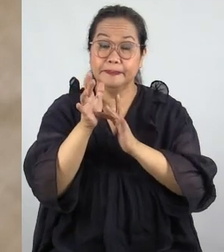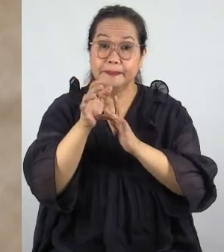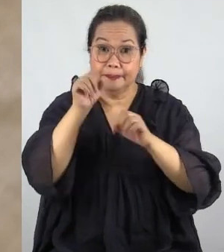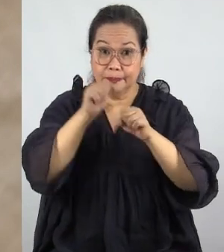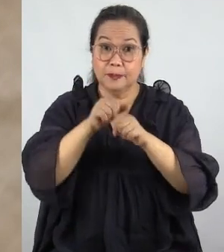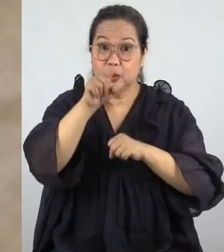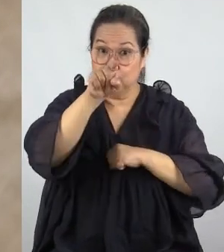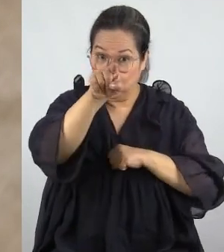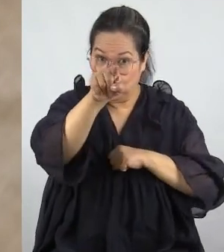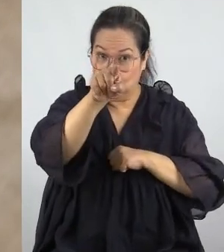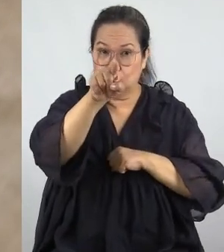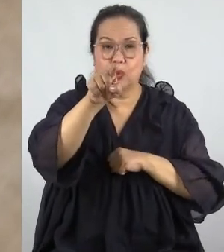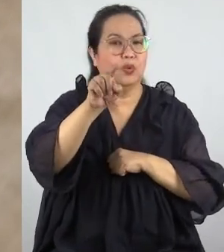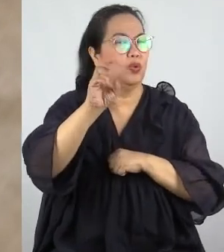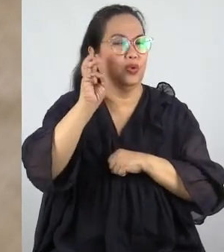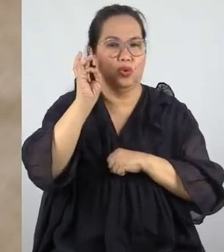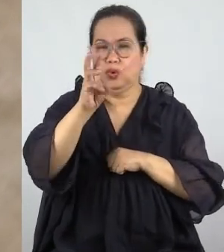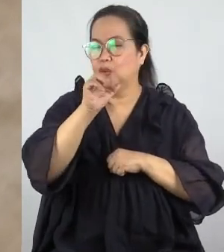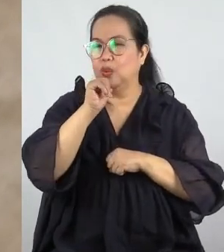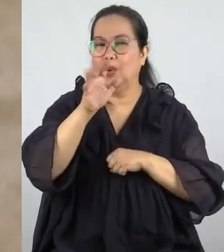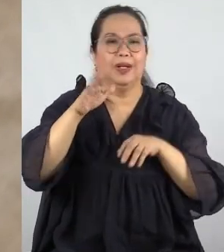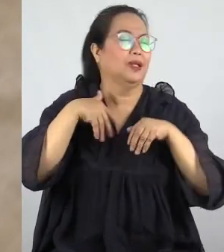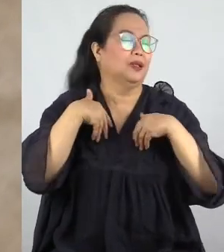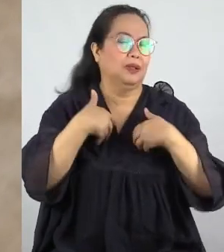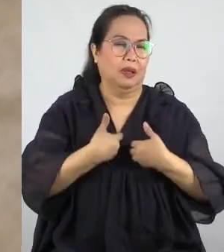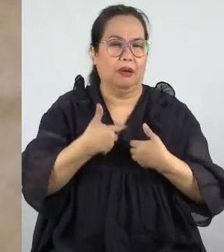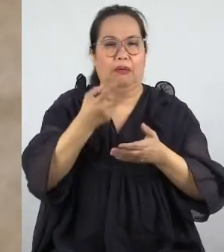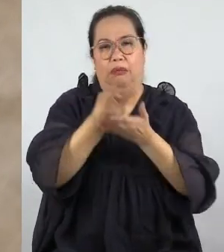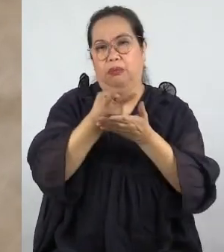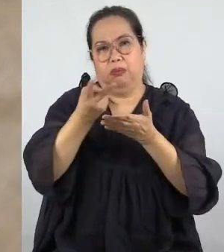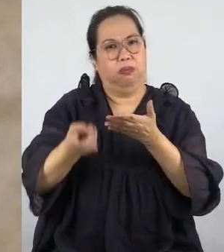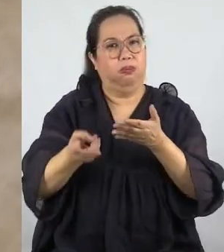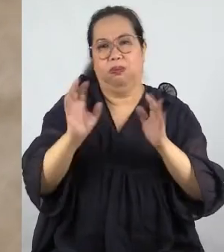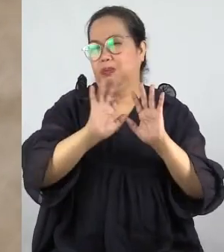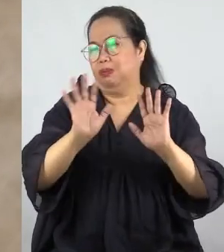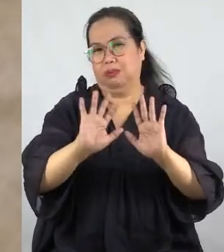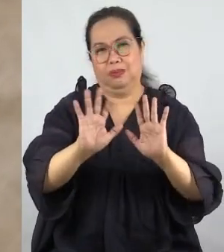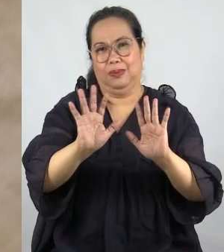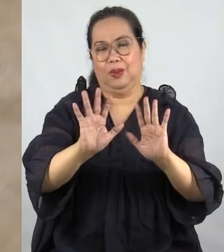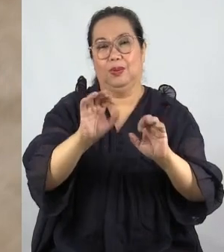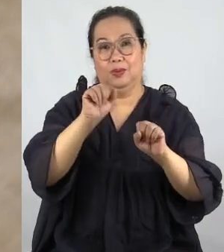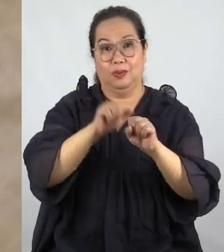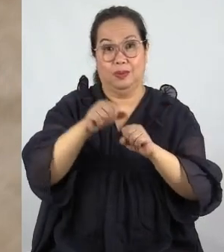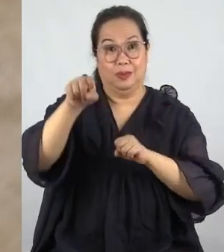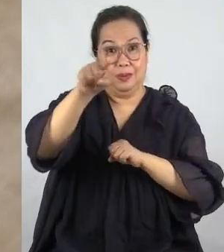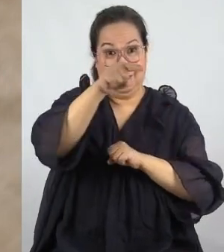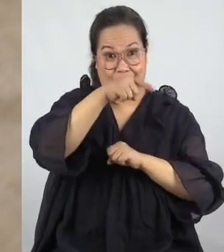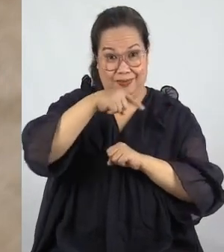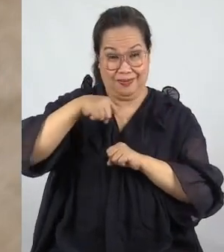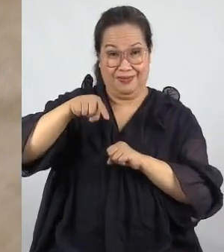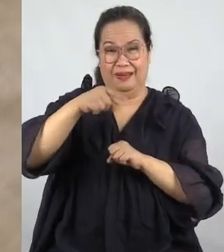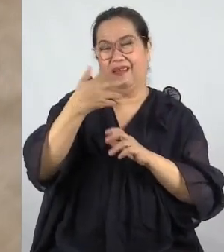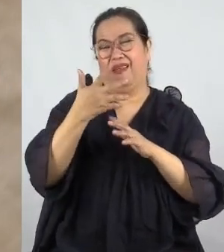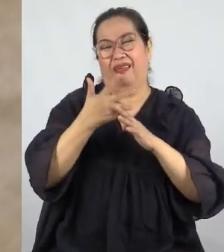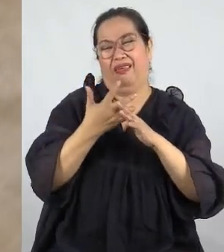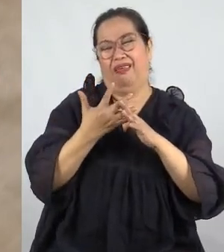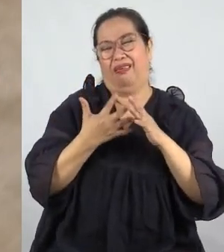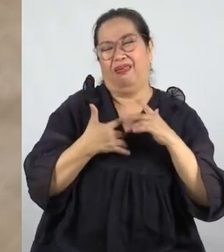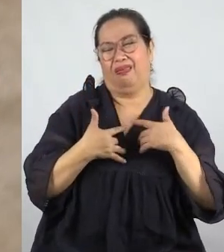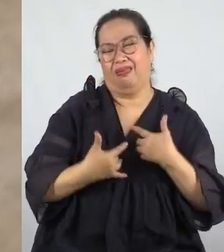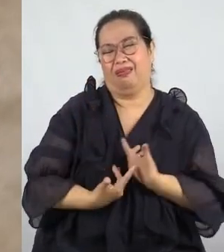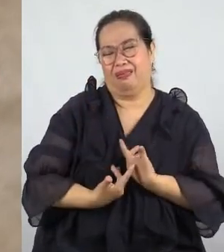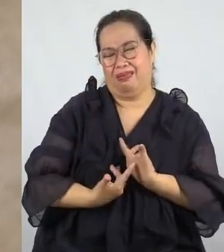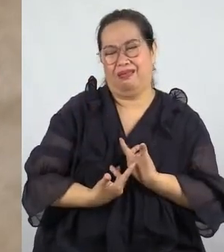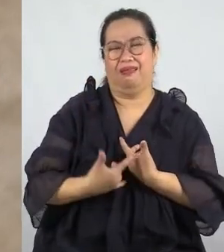So that you may not grow weary or faint-hearted. Para daw hindi po tayo manlumo at